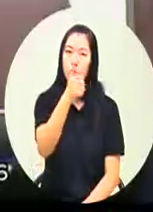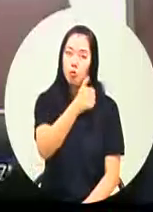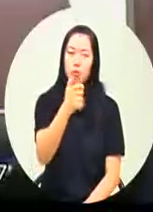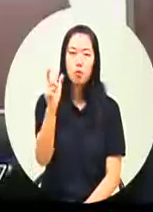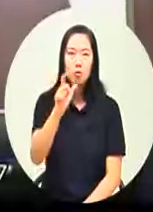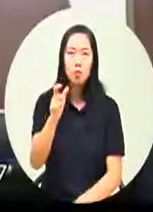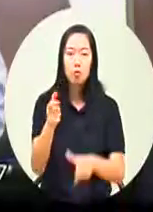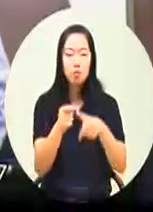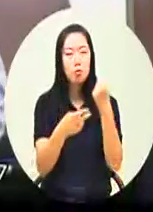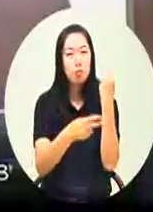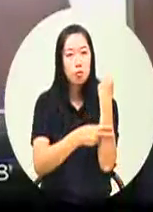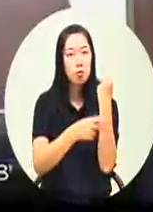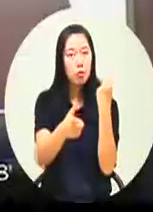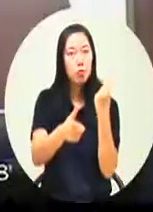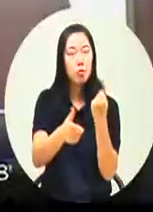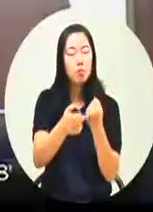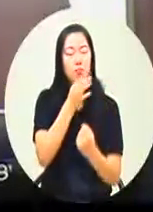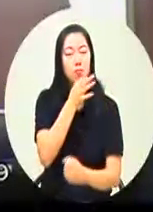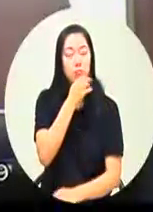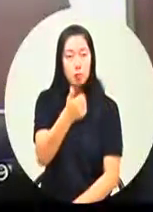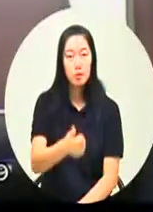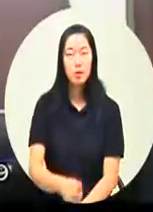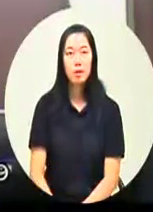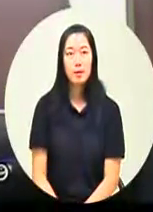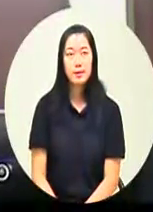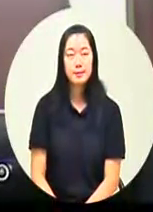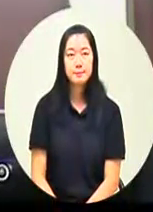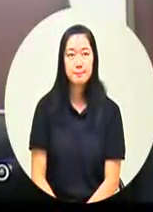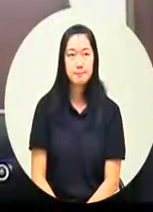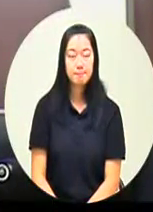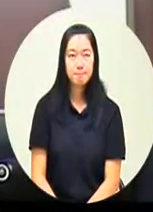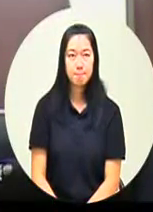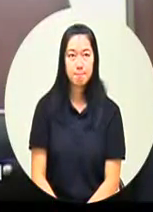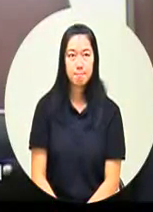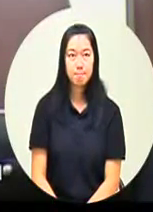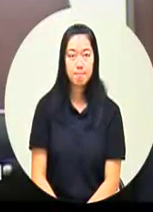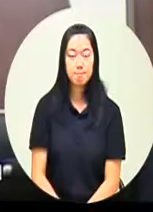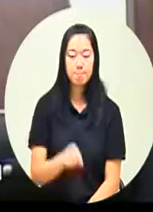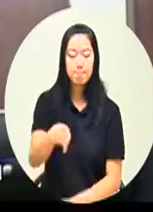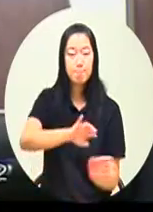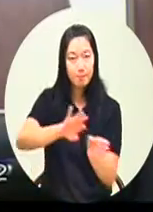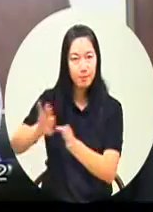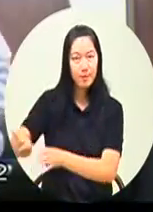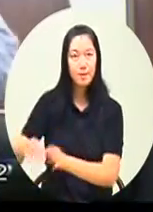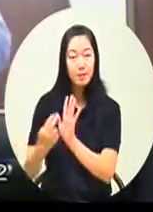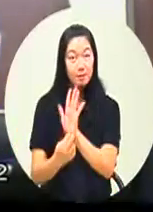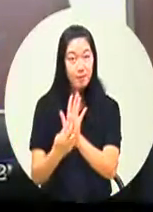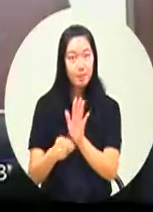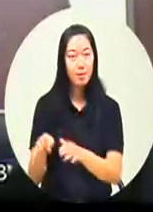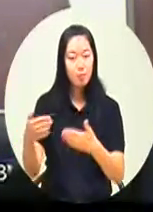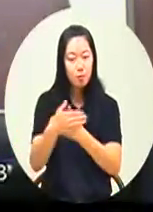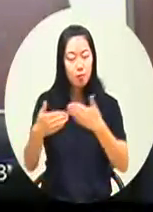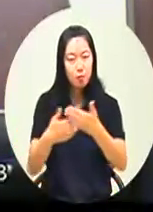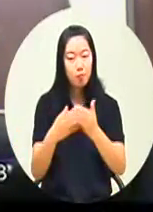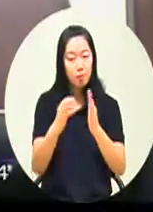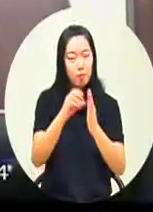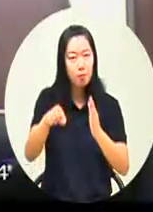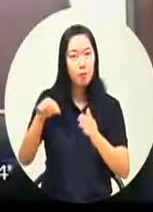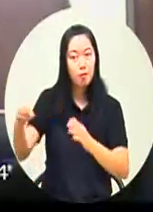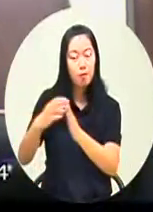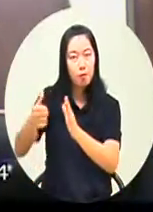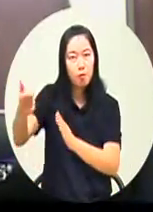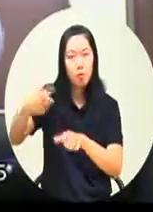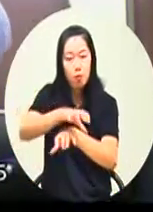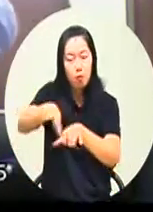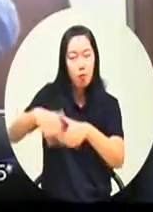用嘛，在市区里面这样的机车，所以说我说这题外话交通局你要跟酒店你要跟环